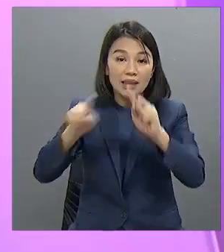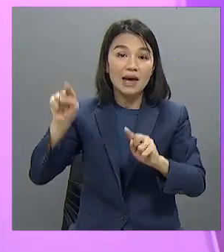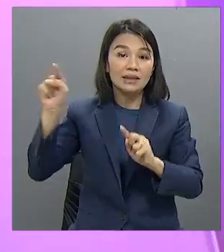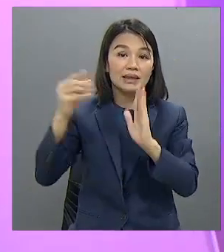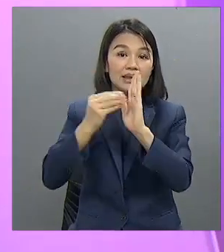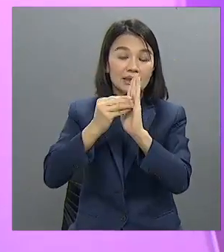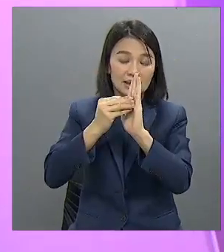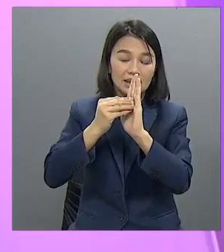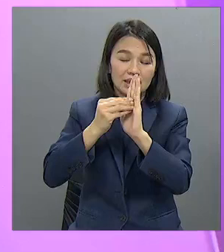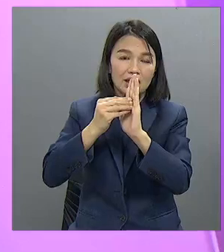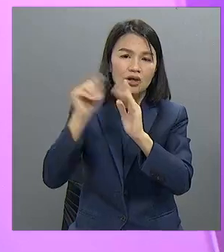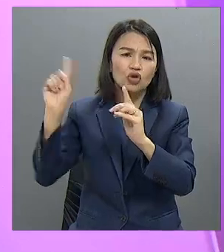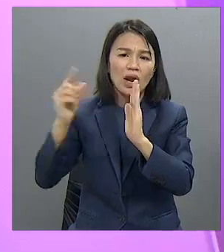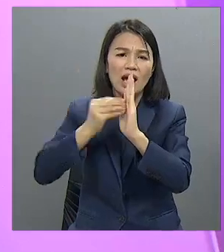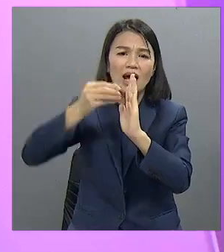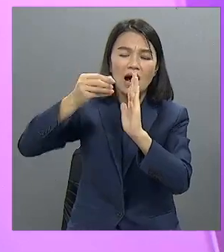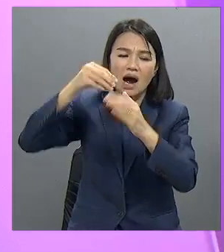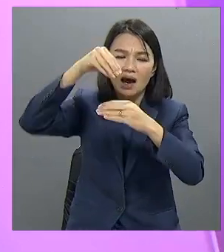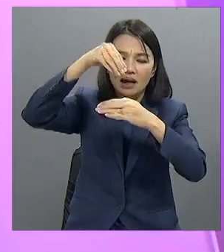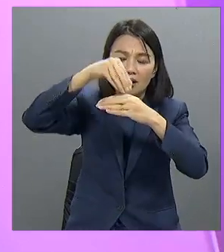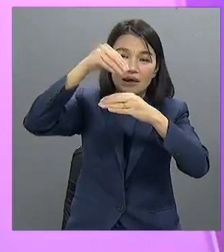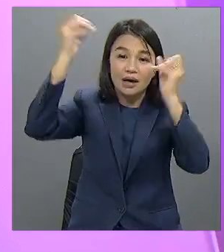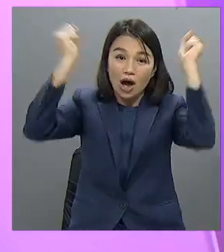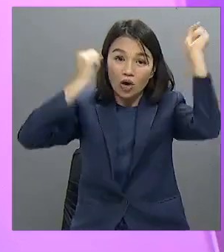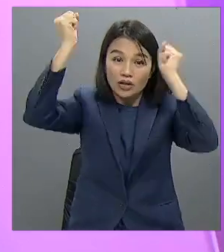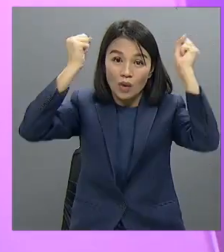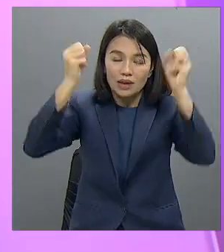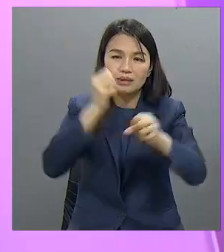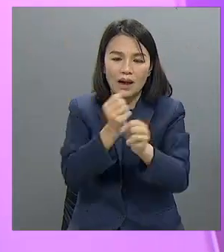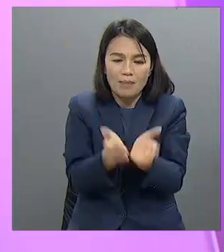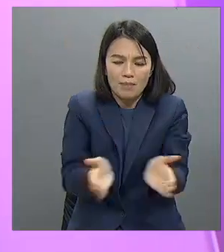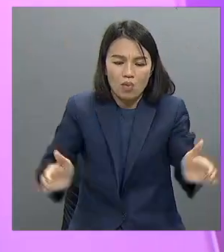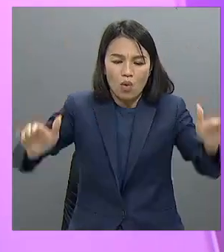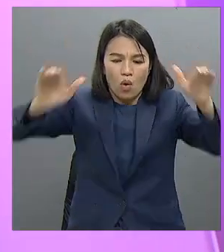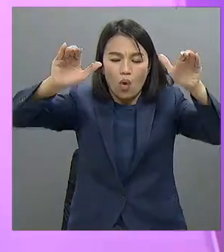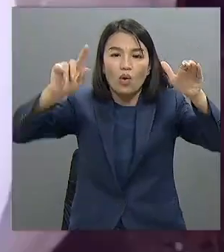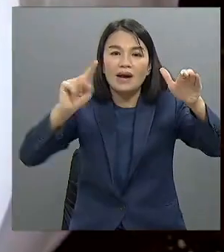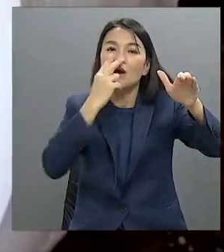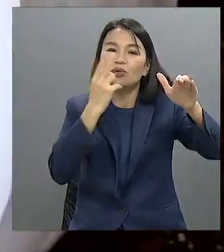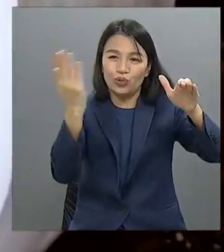งมาสร้างสรรค์เป็นสถานที่เป็นที่ในการปฏิบัติธรรมจะเป็นอย่างไรไปชมไอเดียนี้กันค่ะ